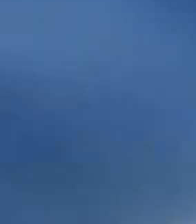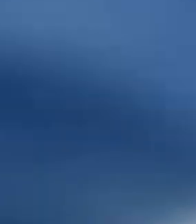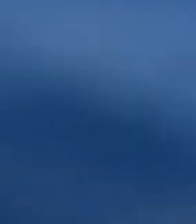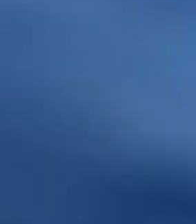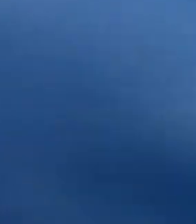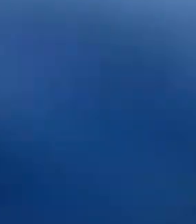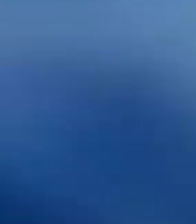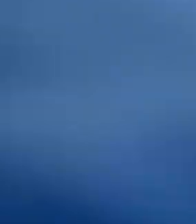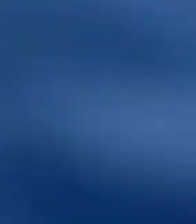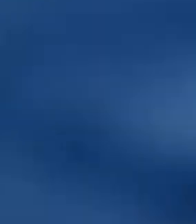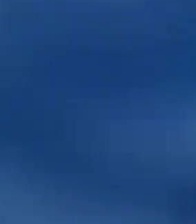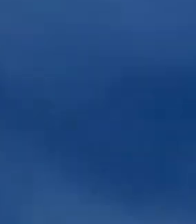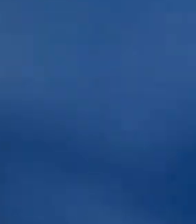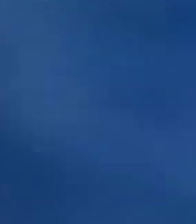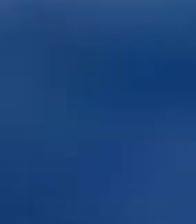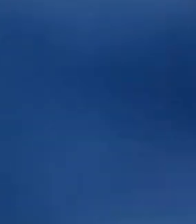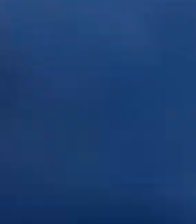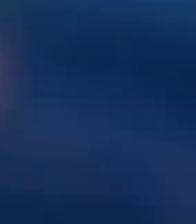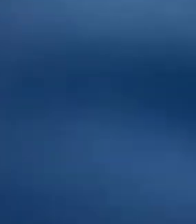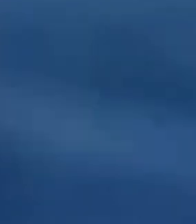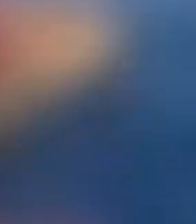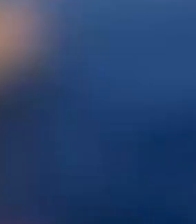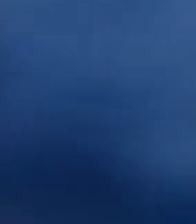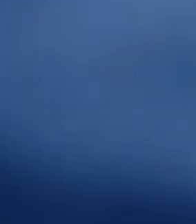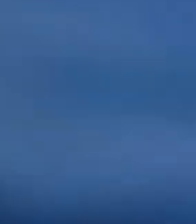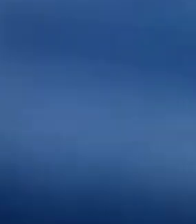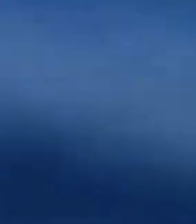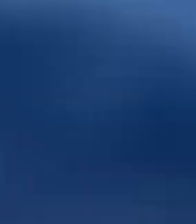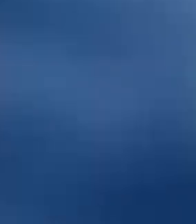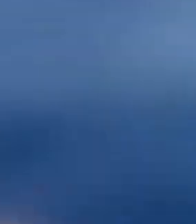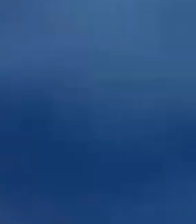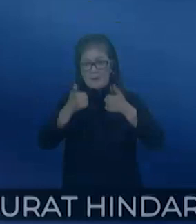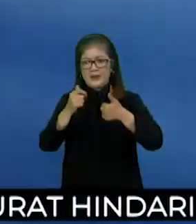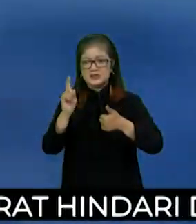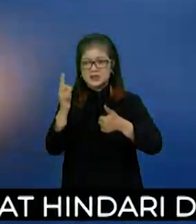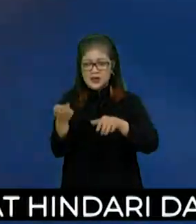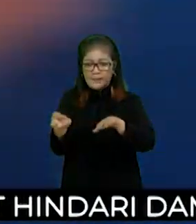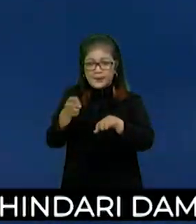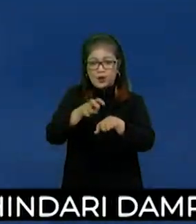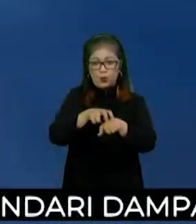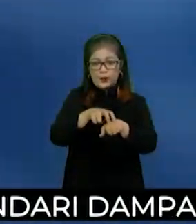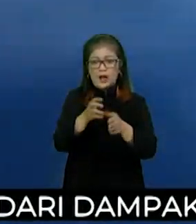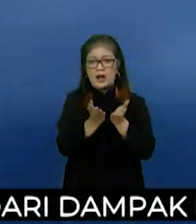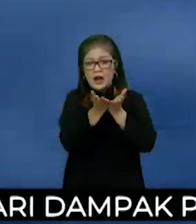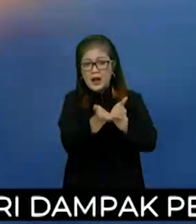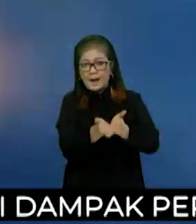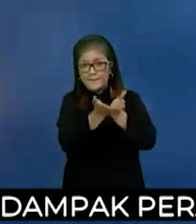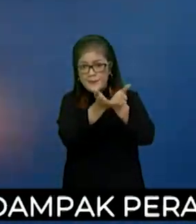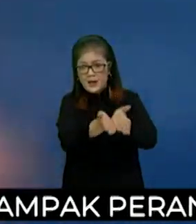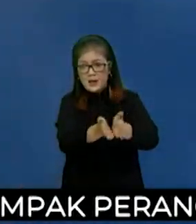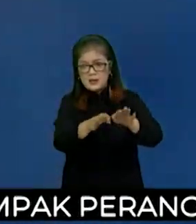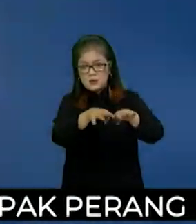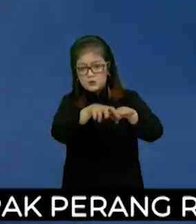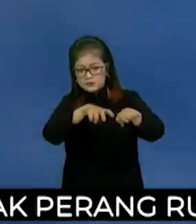Timur. Nakhoda dan ABK ini menyelamatkan diri dengan menaiki papan setelah kapal yang mereka tumpangi tenggelam, sekitar 10 mil